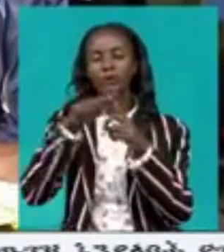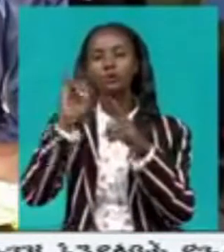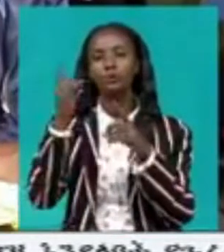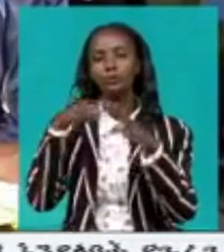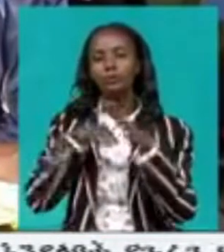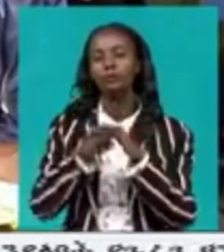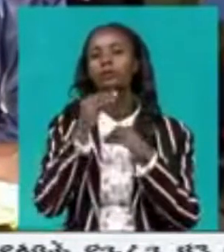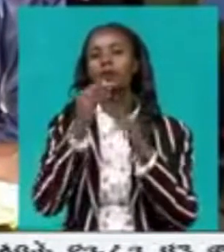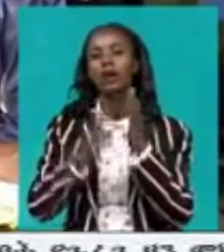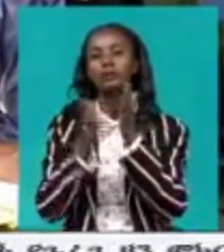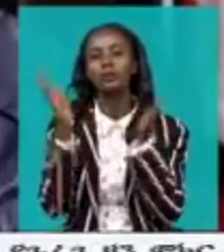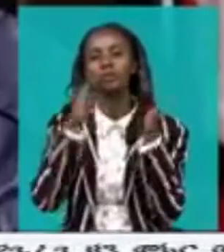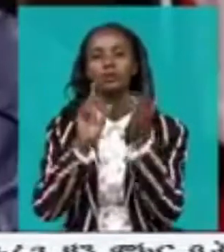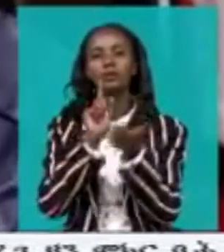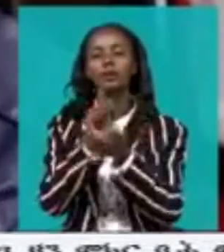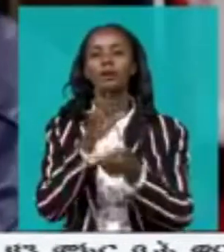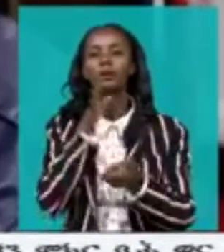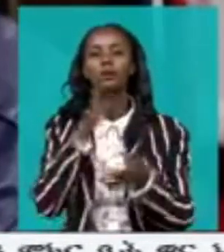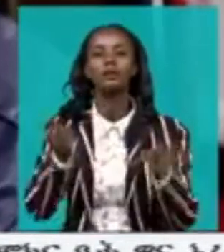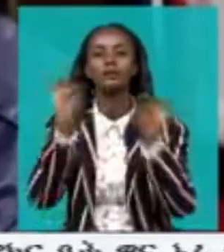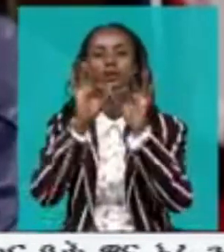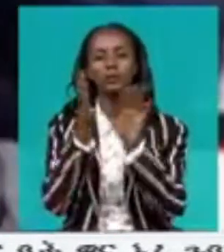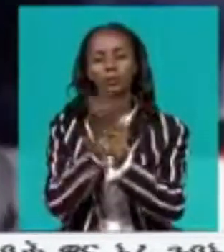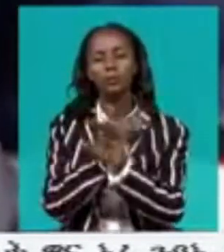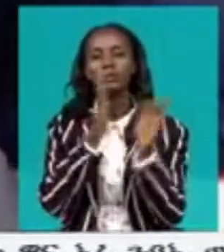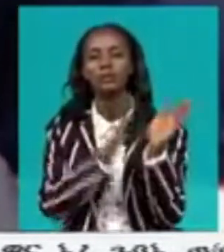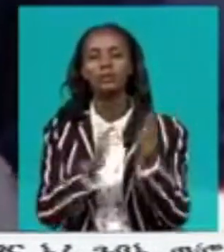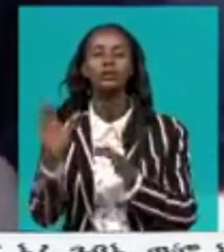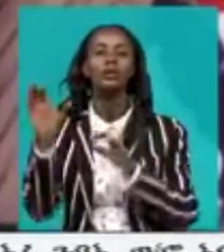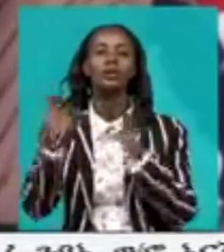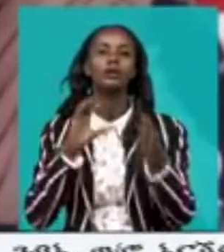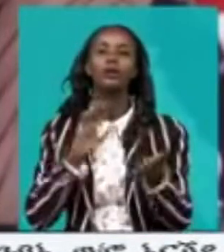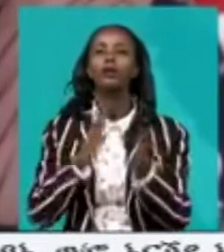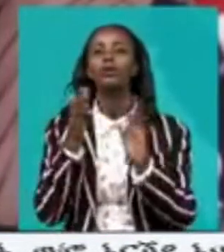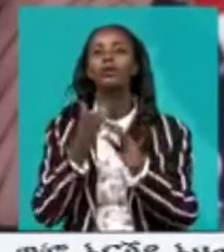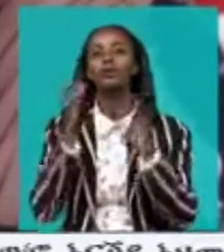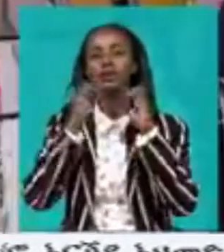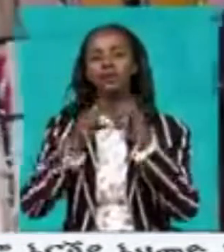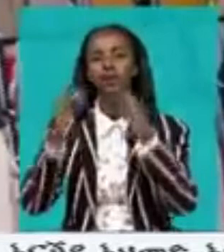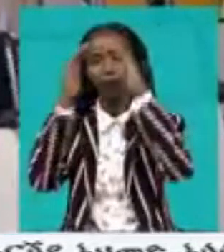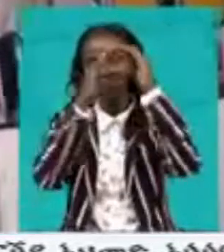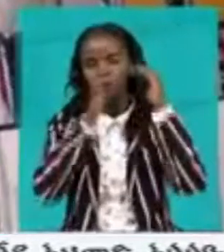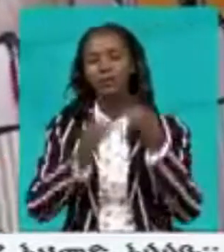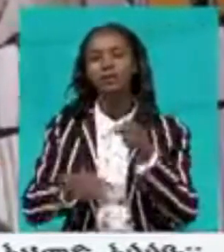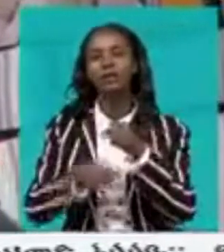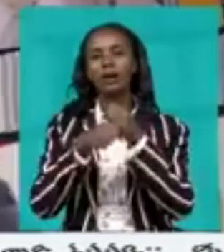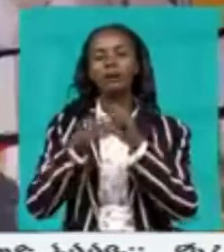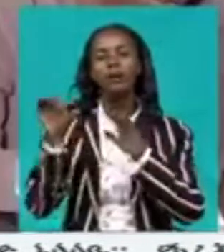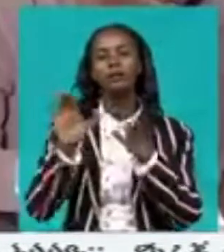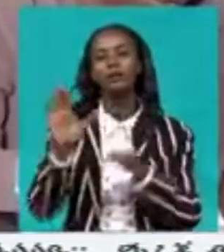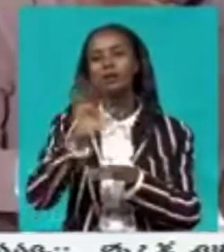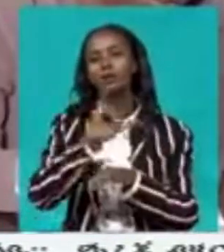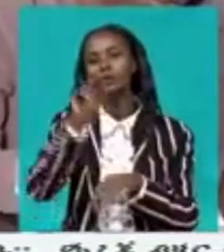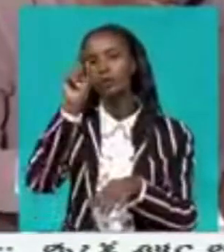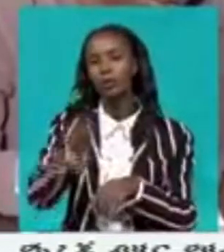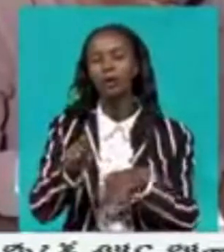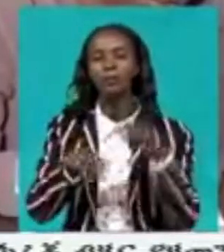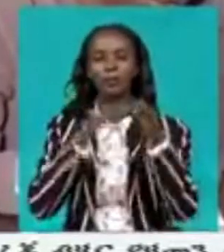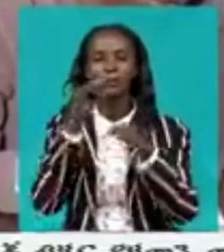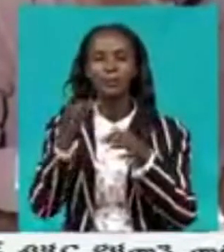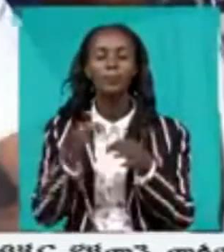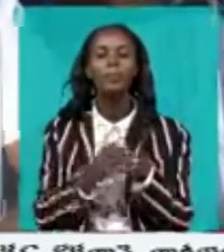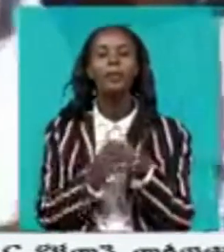አካላት የትራንስፖርት ችግር እንዳይገጥማቸው አስፈላጊውን ቅድመ ዝግጅት እየተደረገ መሆኑና የጸጥታ መዋቅርም ድጋፍ ሊያደርግላቸው እንደሚገባም